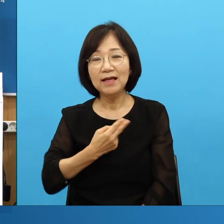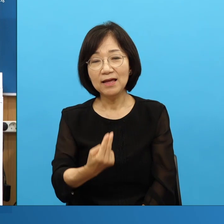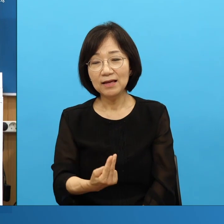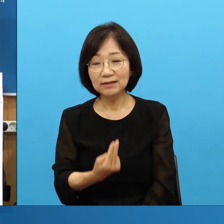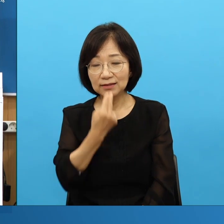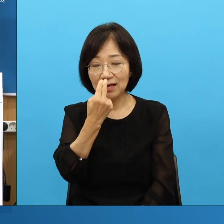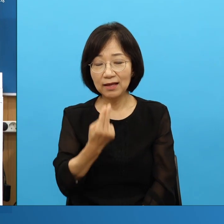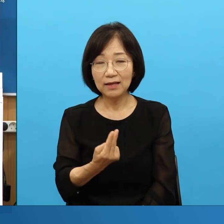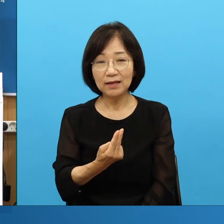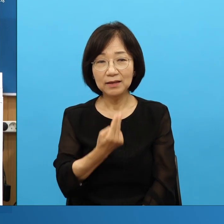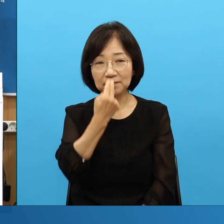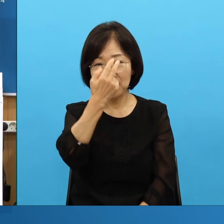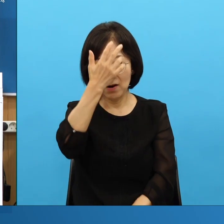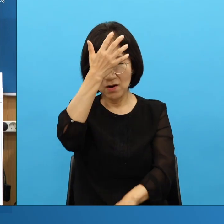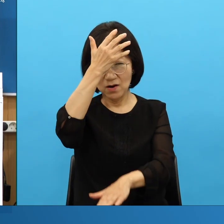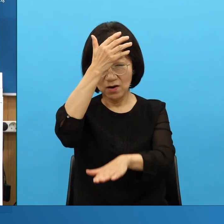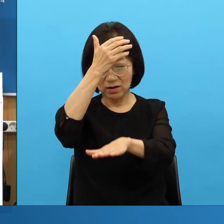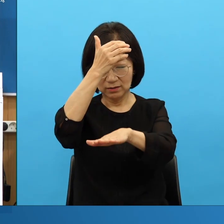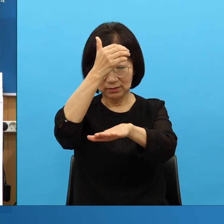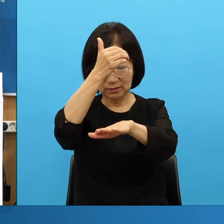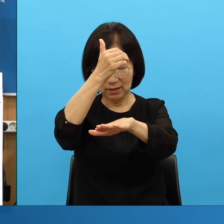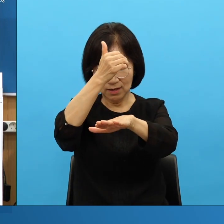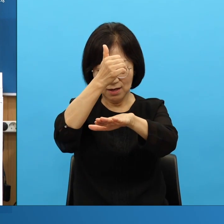내 생명